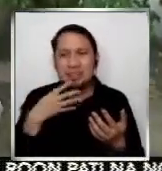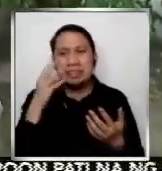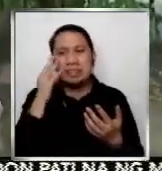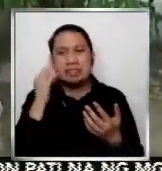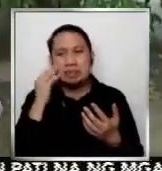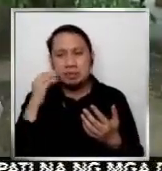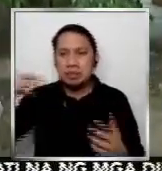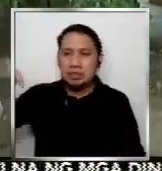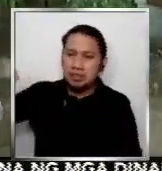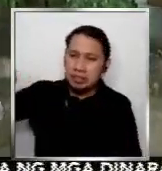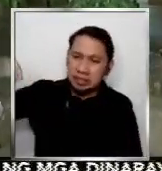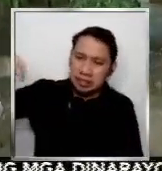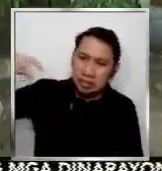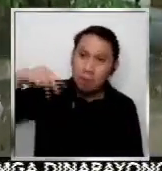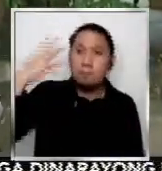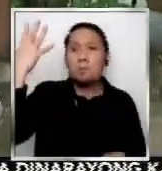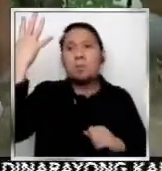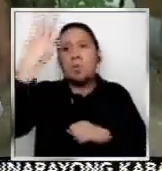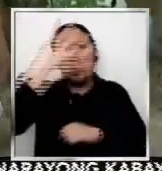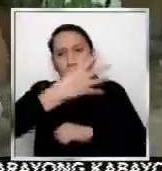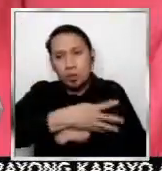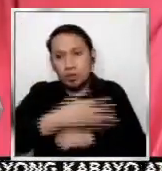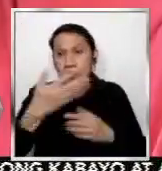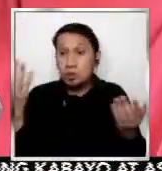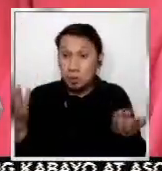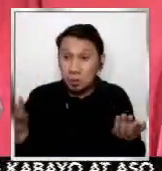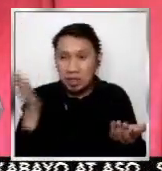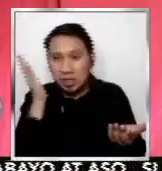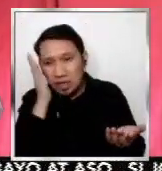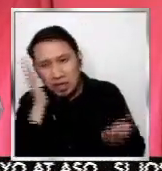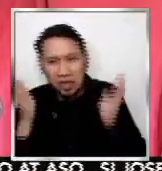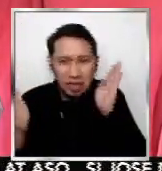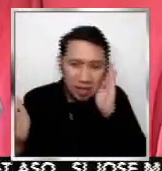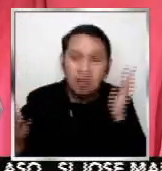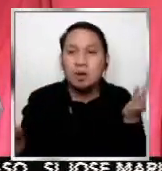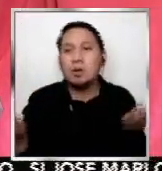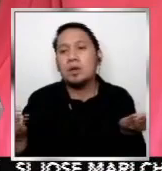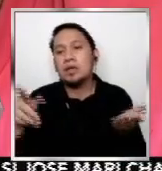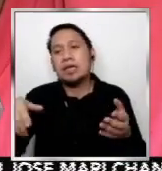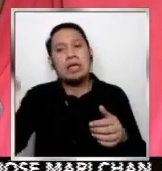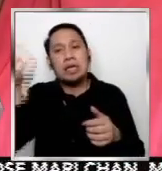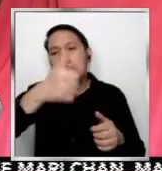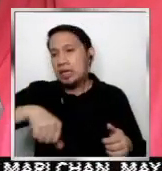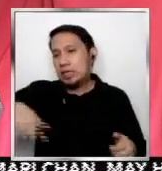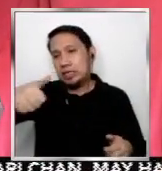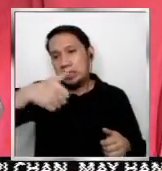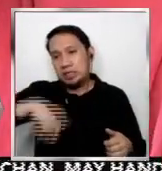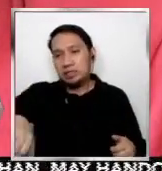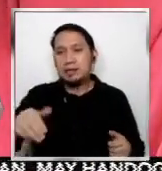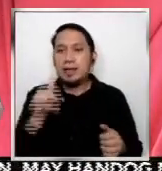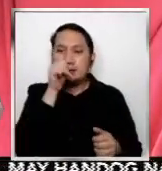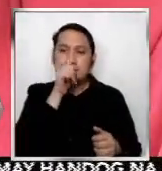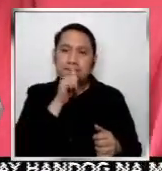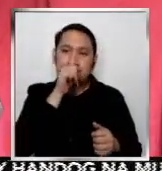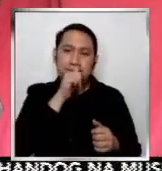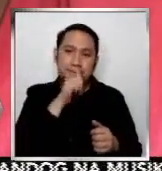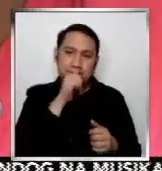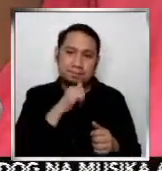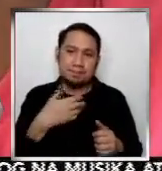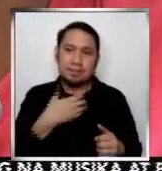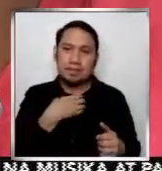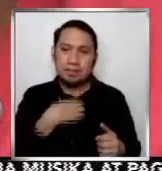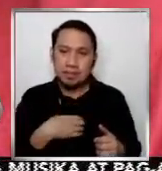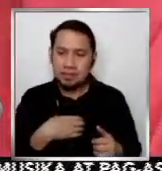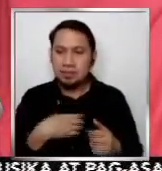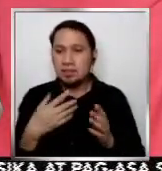paglalakad. Natutulog na lang siya kung saan abutan ng dilim. Pati sa gutom, dinanas. Dahil kung minsan wala akong nadadaanan